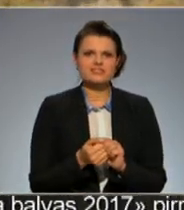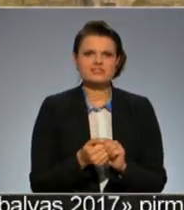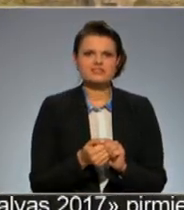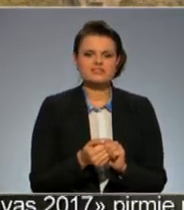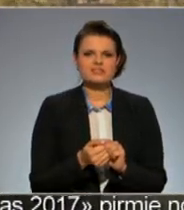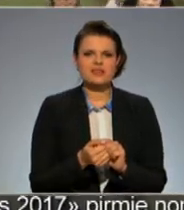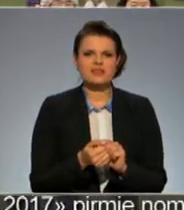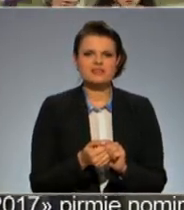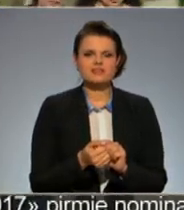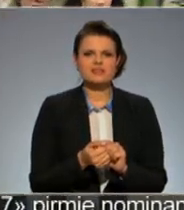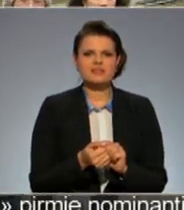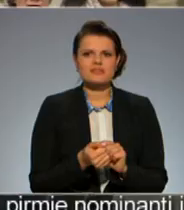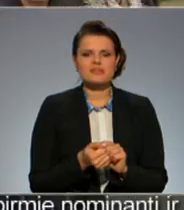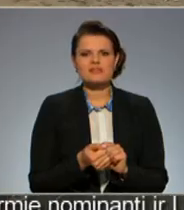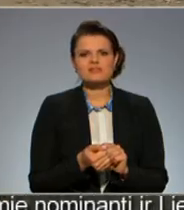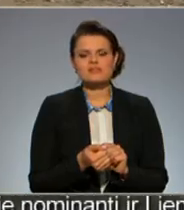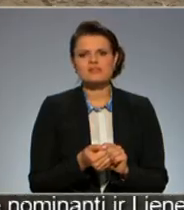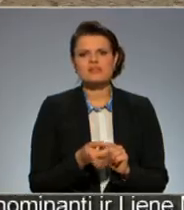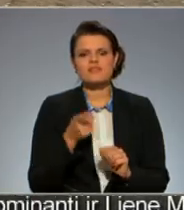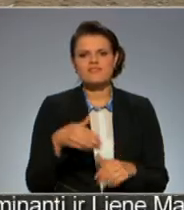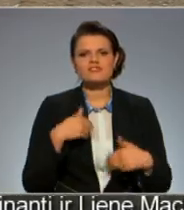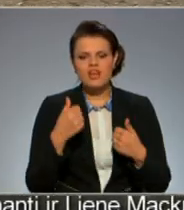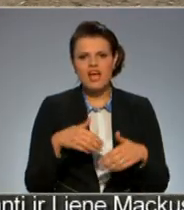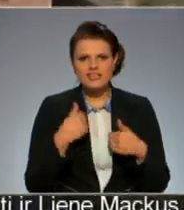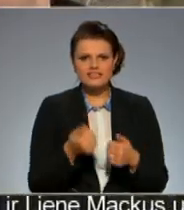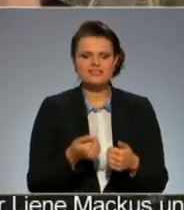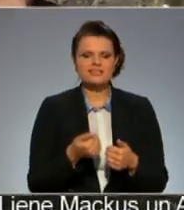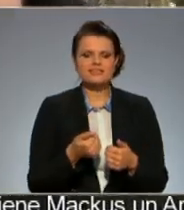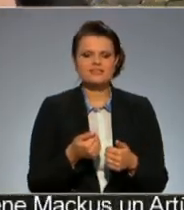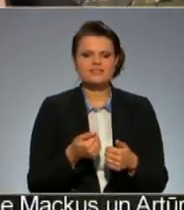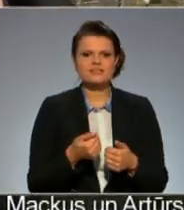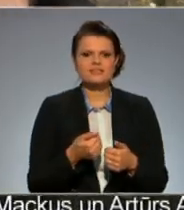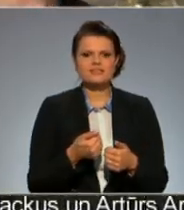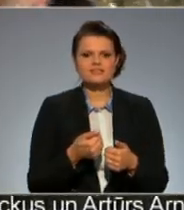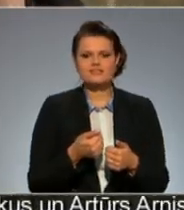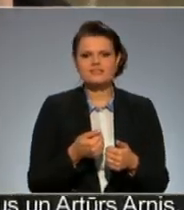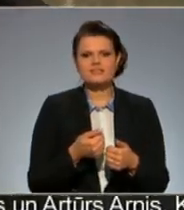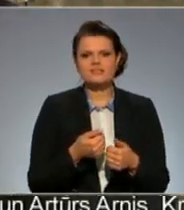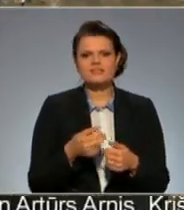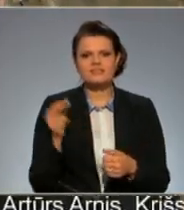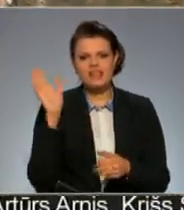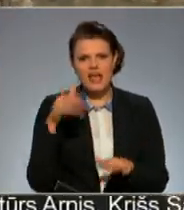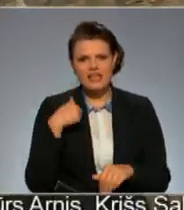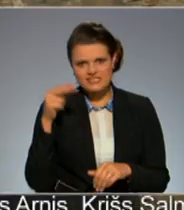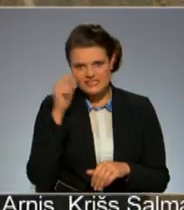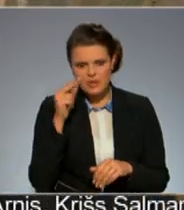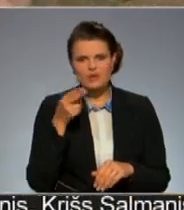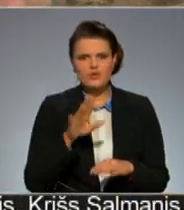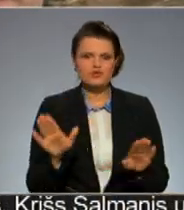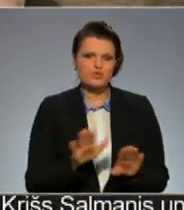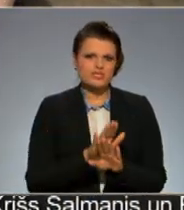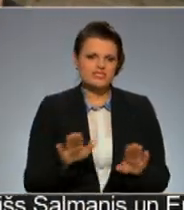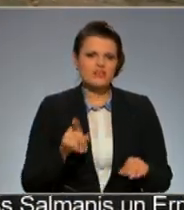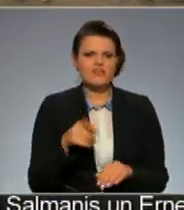un strīdās viņš aicina laužos tad es samācos un tad es dziedu nu